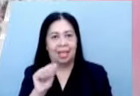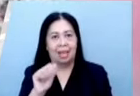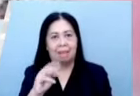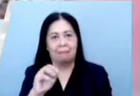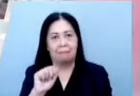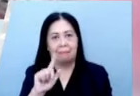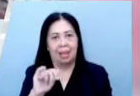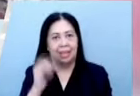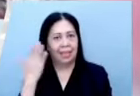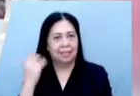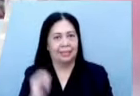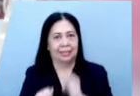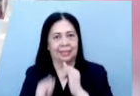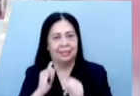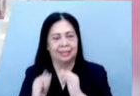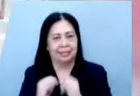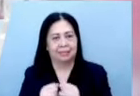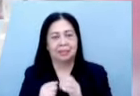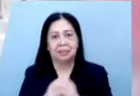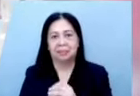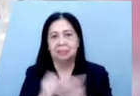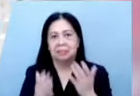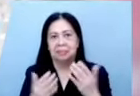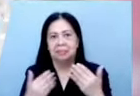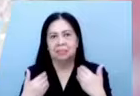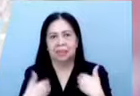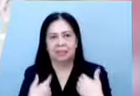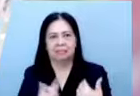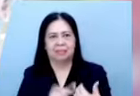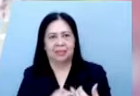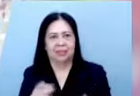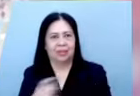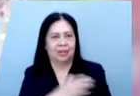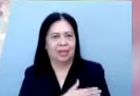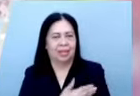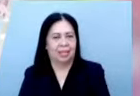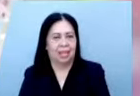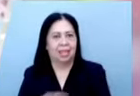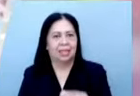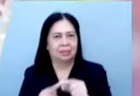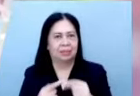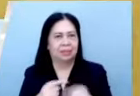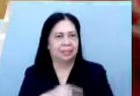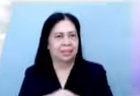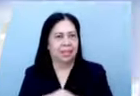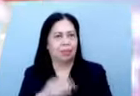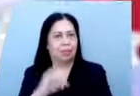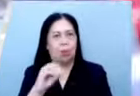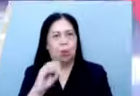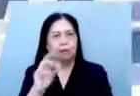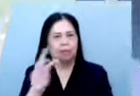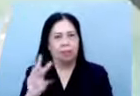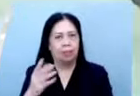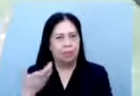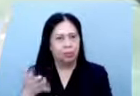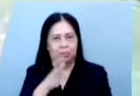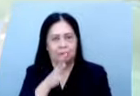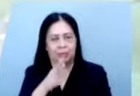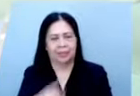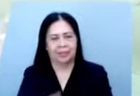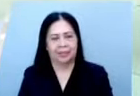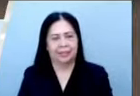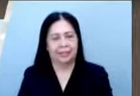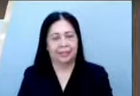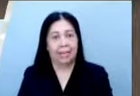interview na maaaring nagkaroon ng tampo ang anak, lalo na sa mga panahong OFW siya. Si nanay,